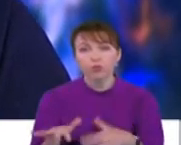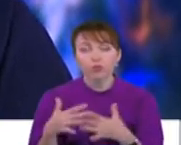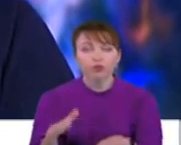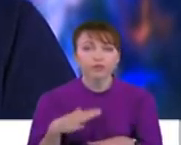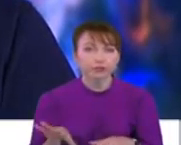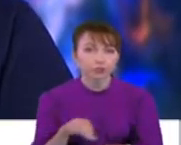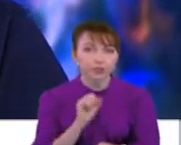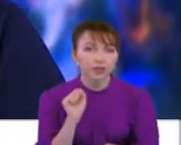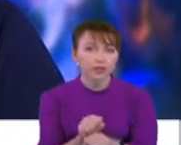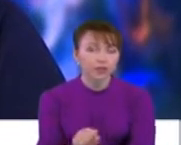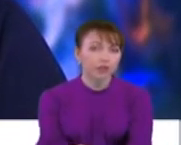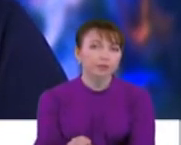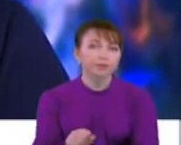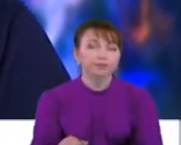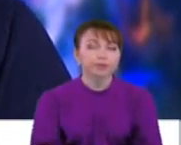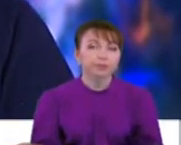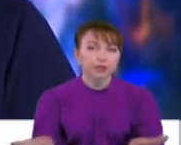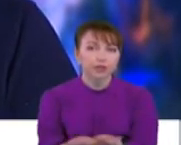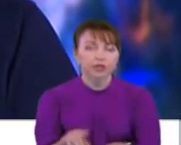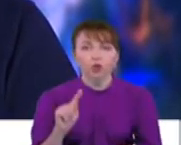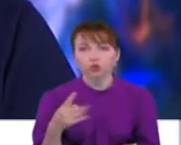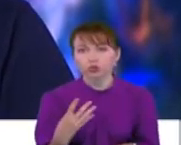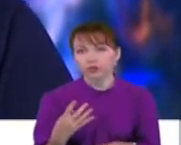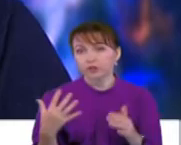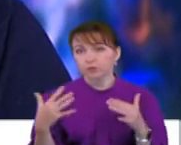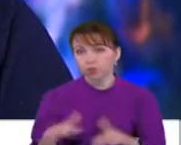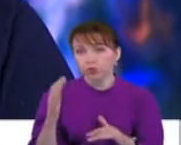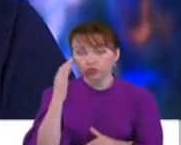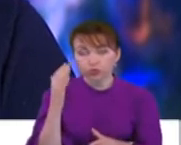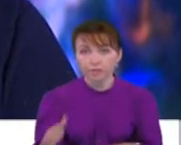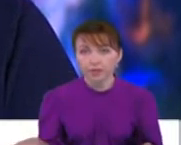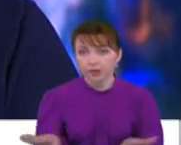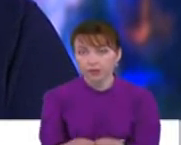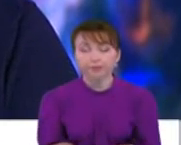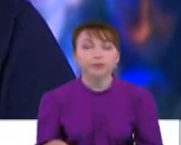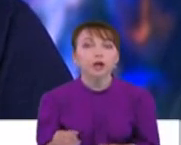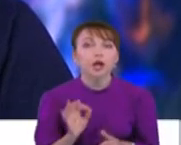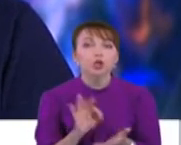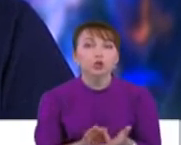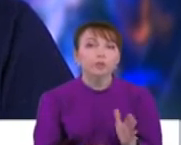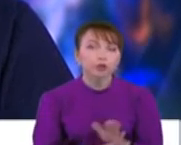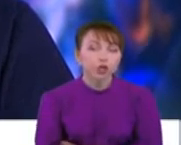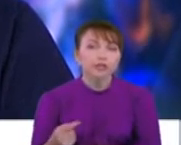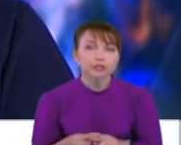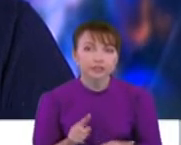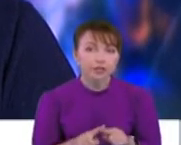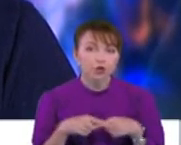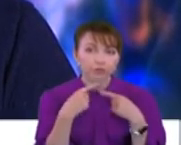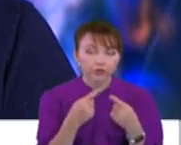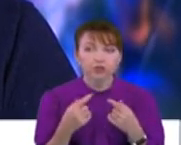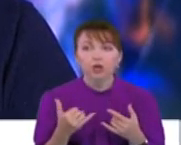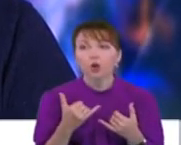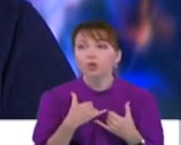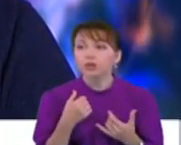там третина, чверть Чорного моря, да, чверть. Ну, давайте для того, щоб почати це говорити, в нас